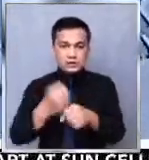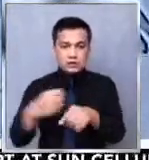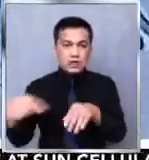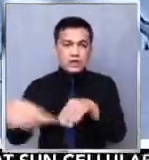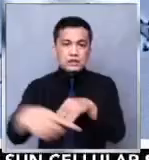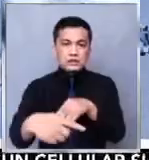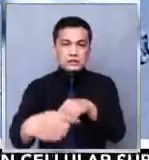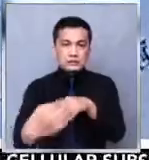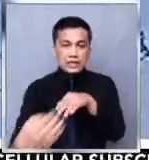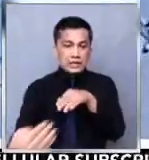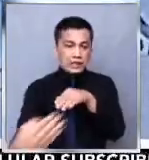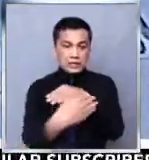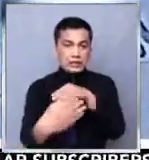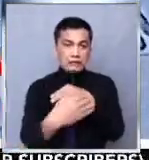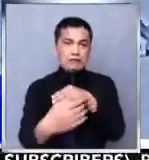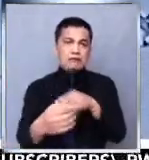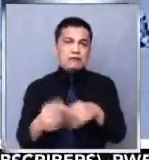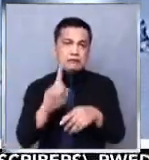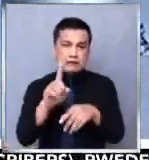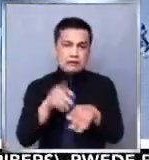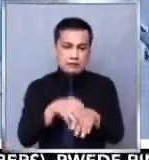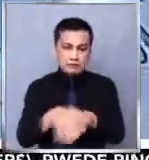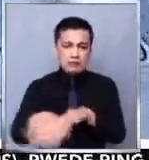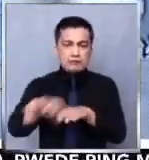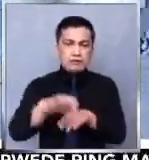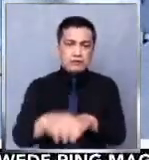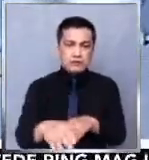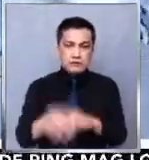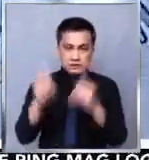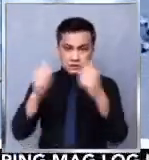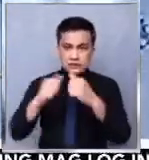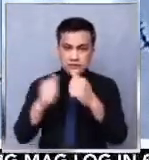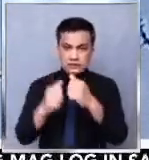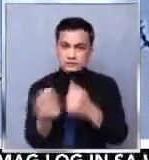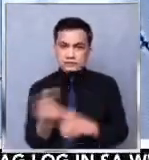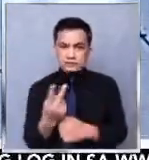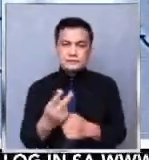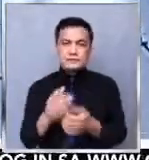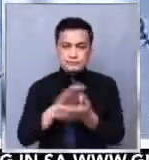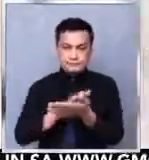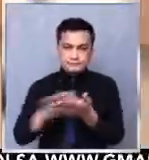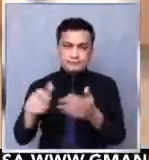ang nadaraanan. Nagkaareglo ang magkabilang panig.